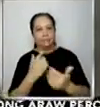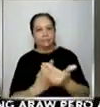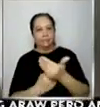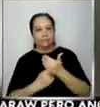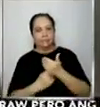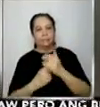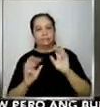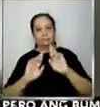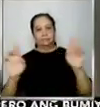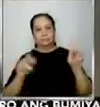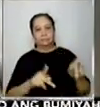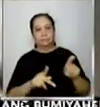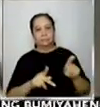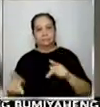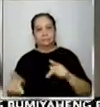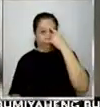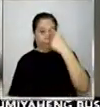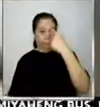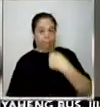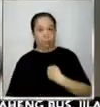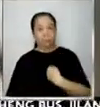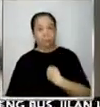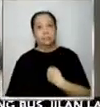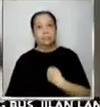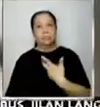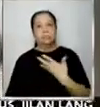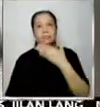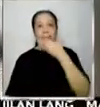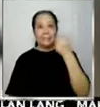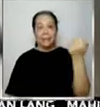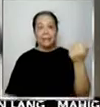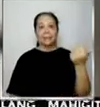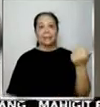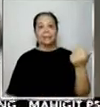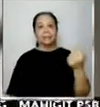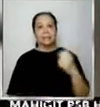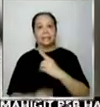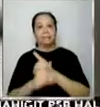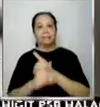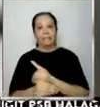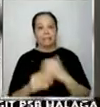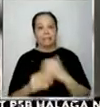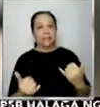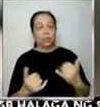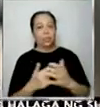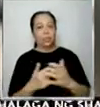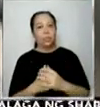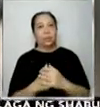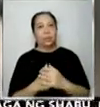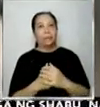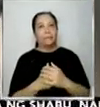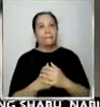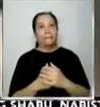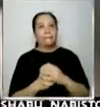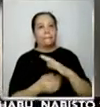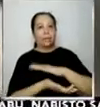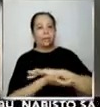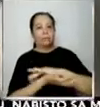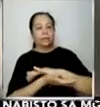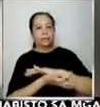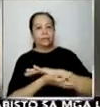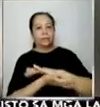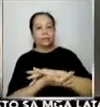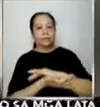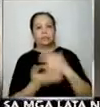Para sa akin, ang best defense sa ngayon sa COVID-19 ay malakas na